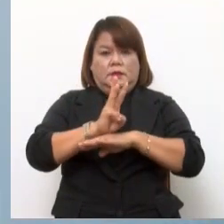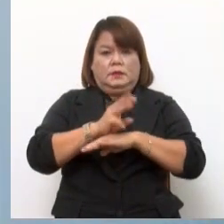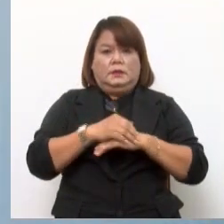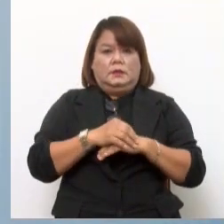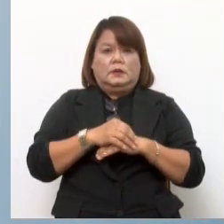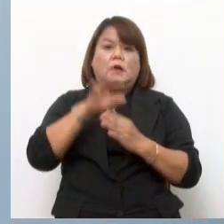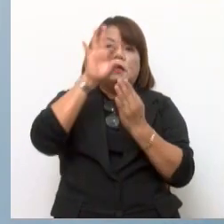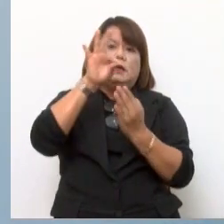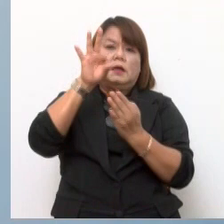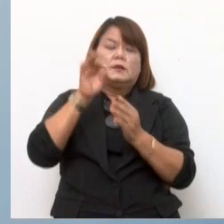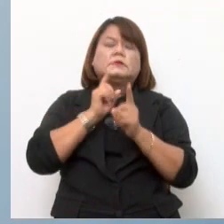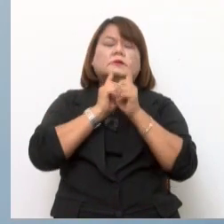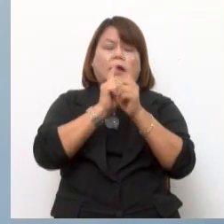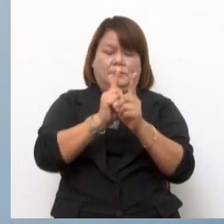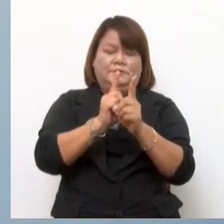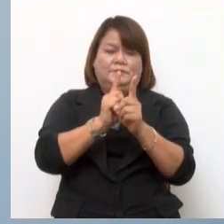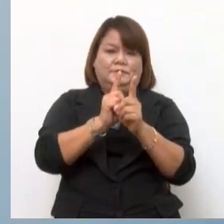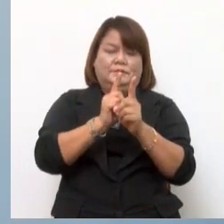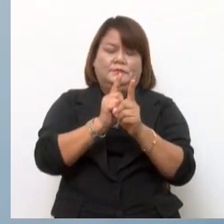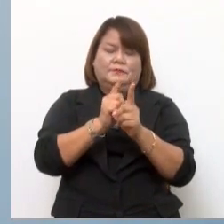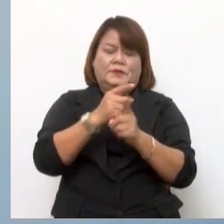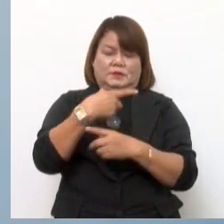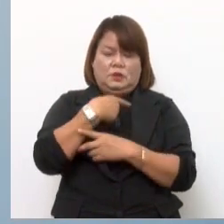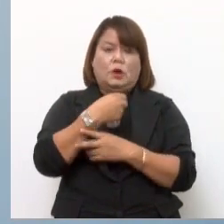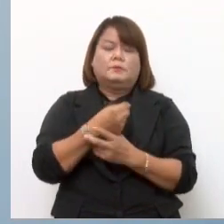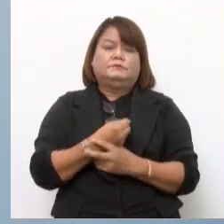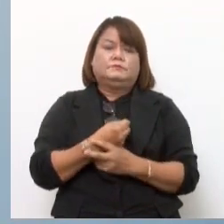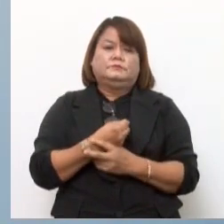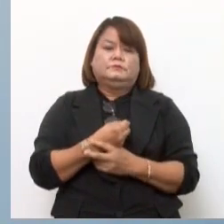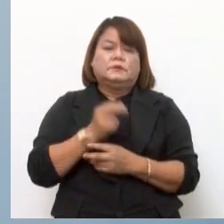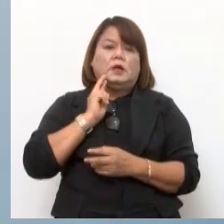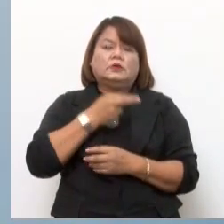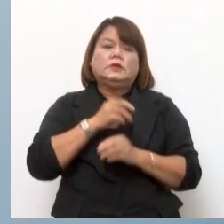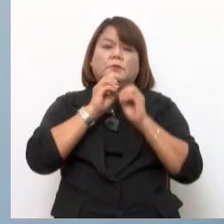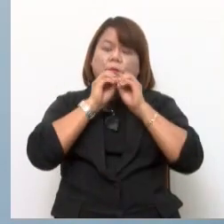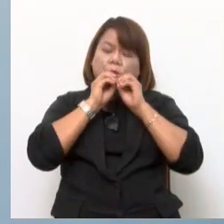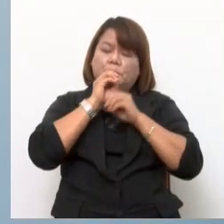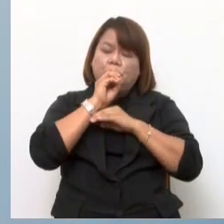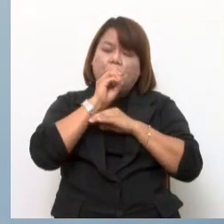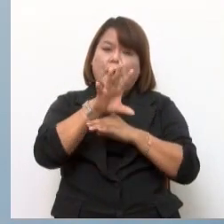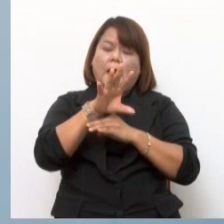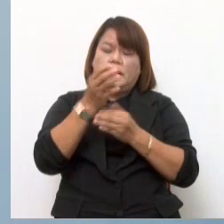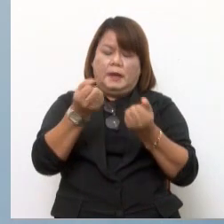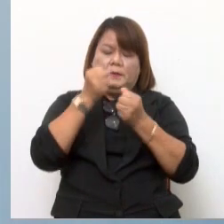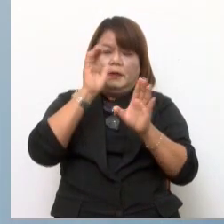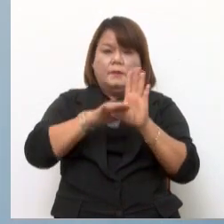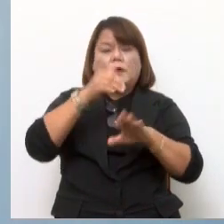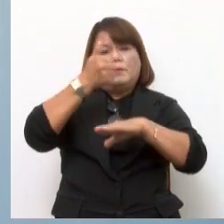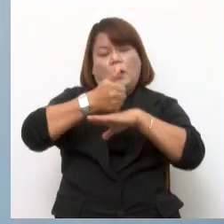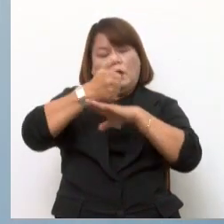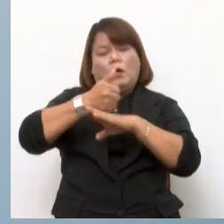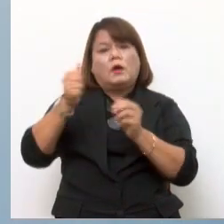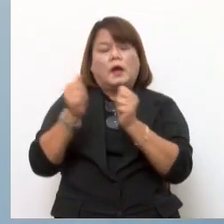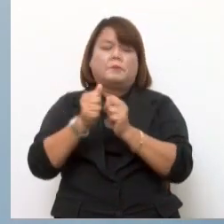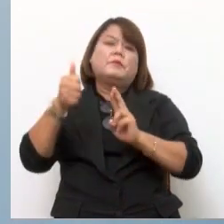ลือกตามที่ท่านเห็นความเหมาะสมเราจึงประกาศรับสมัครผอ.โรงเรียนกับรองผอ.โร